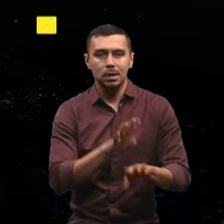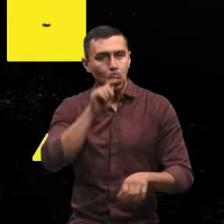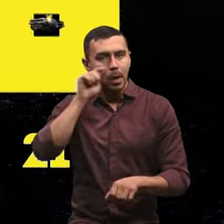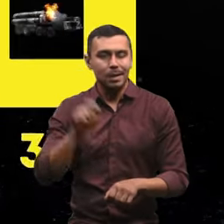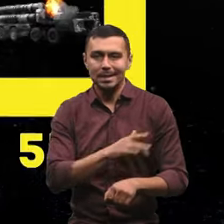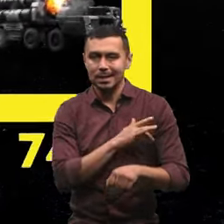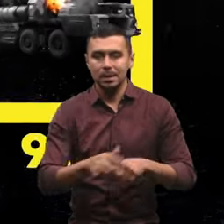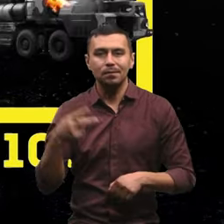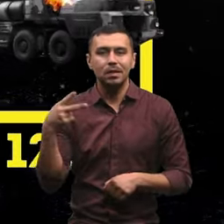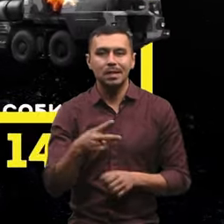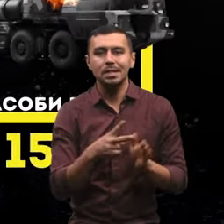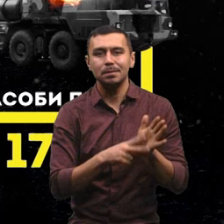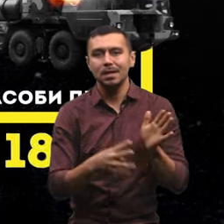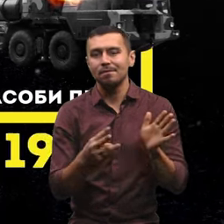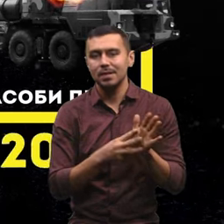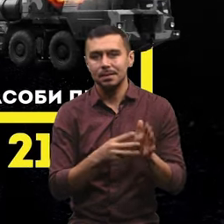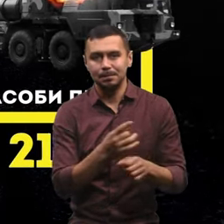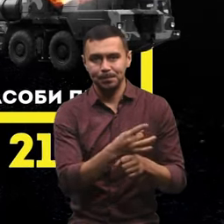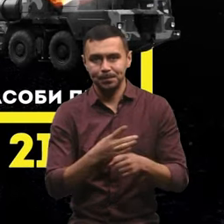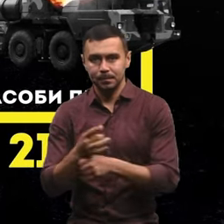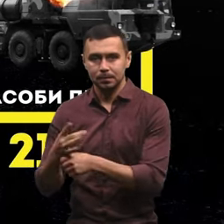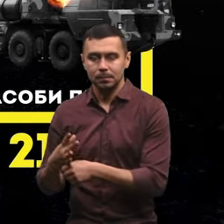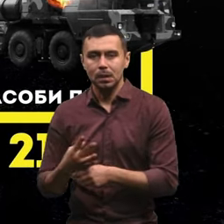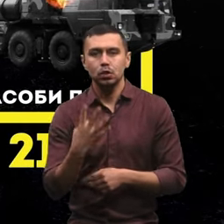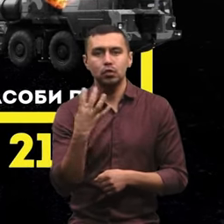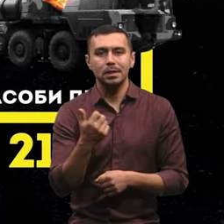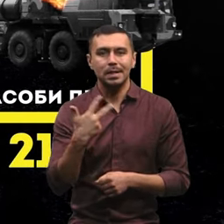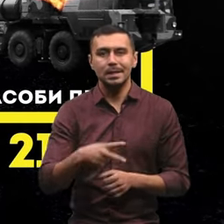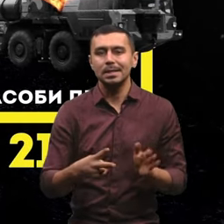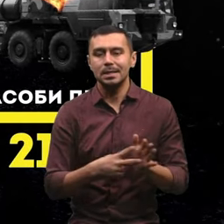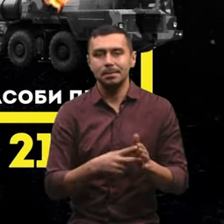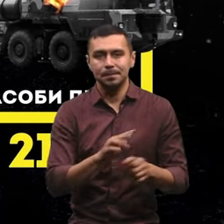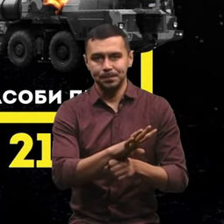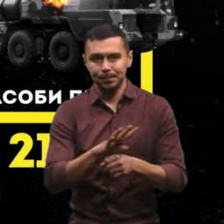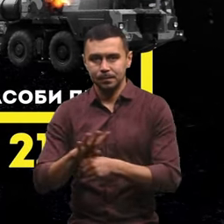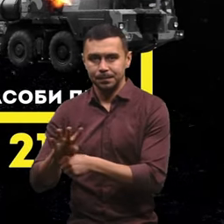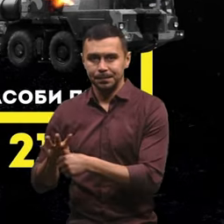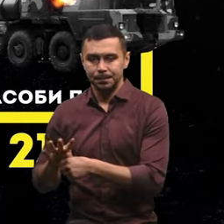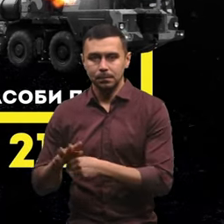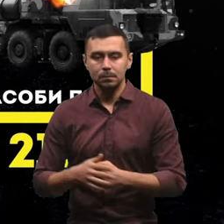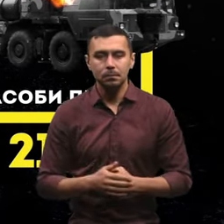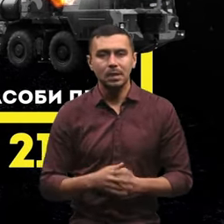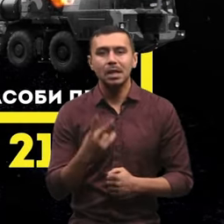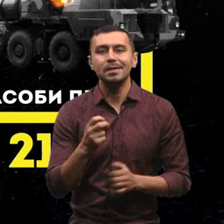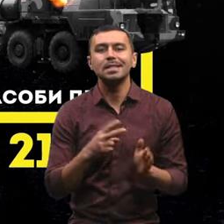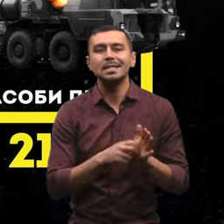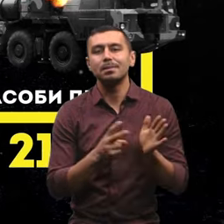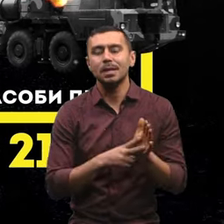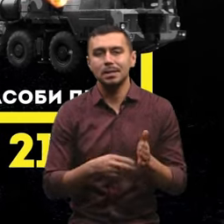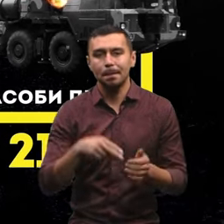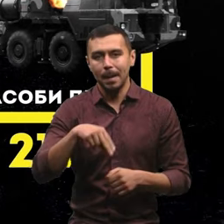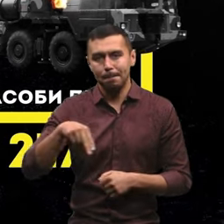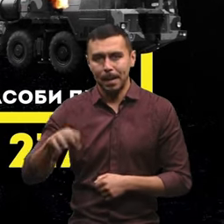України знищили 2078 артилерійських систем, 437 реактивних систем залпового вогню та 217